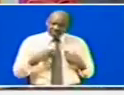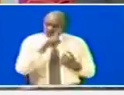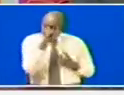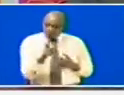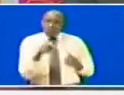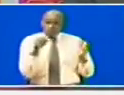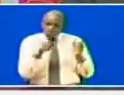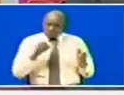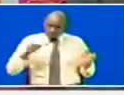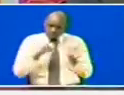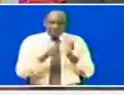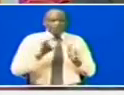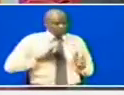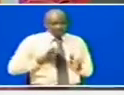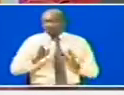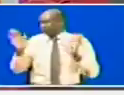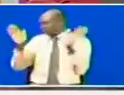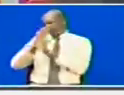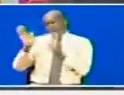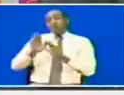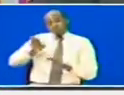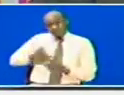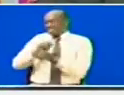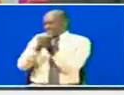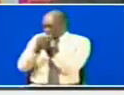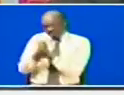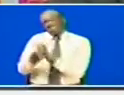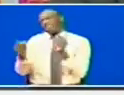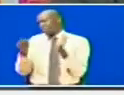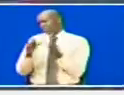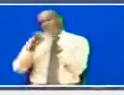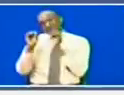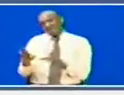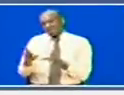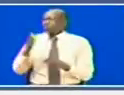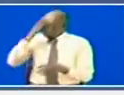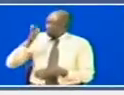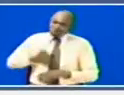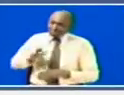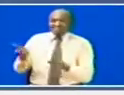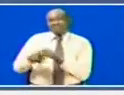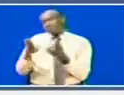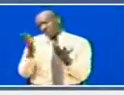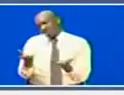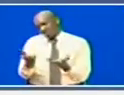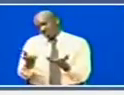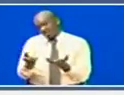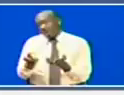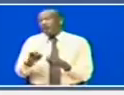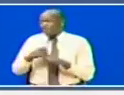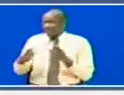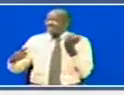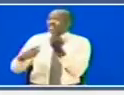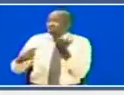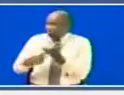ni wanawake kubadilika? Hapana, tatizo wanawake kubadilika. Wanawake ni wale wale. Lofti, wanawake ni wale wale. Binadamu ni yule yule. Lakini